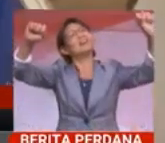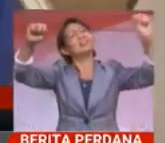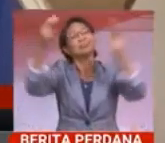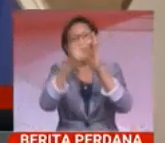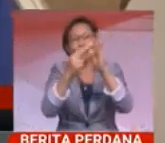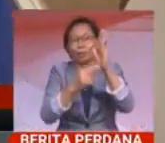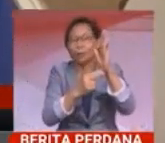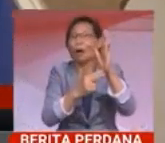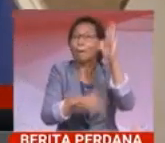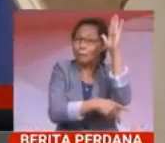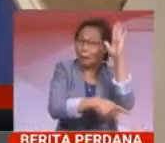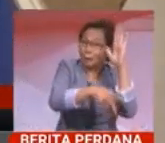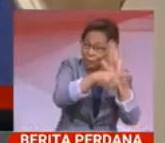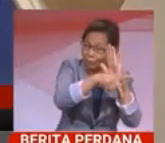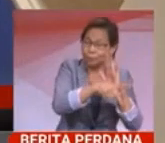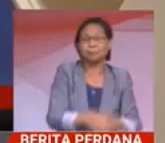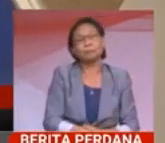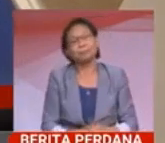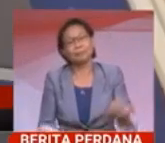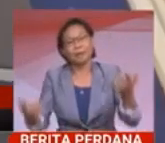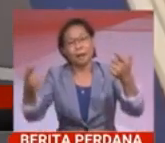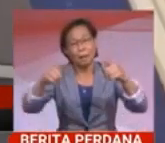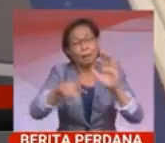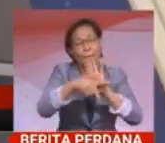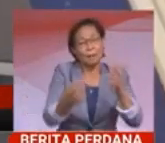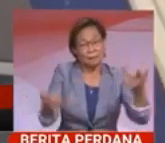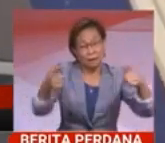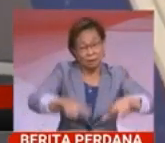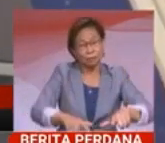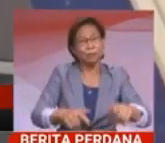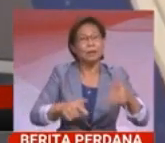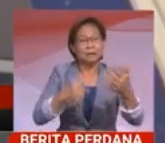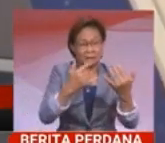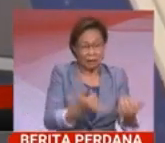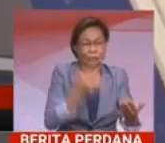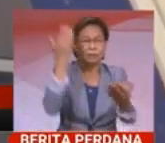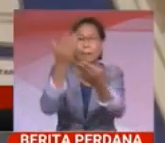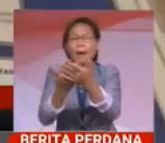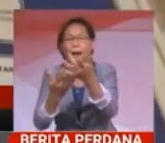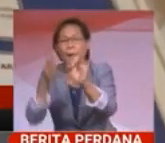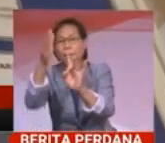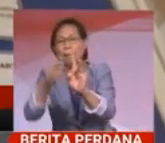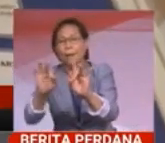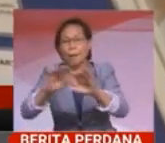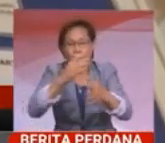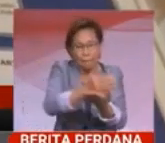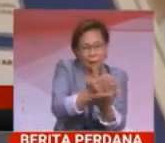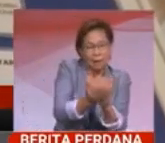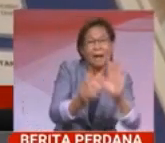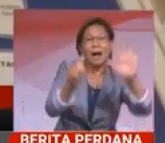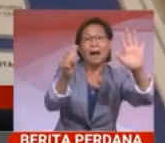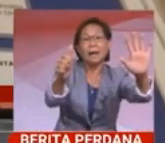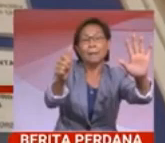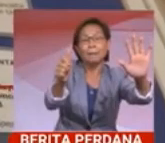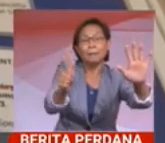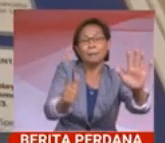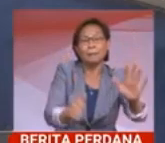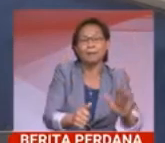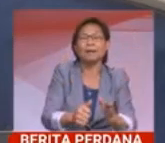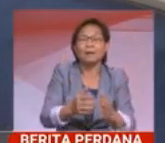perundangan tersebut pameran yang berlangsung mulai hari ini sehingga 18 sep dibagikan kepada imam segmen yaitu